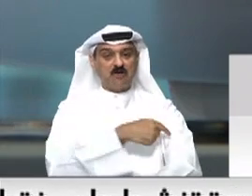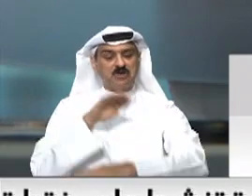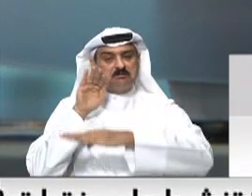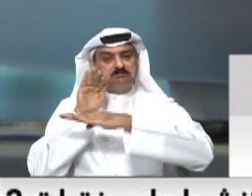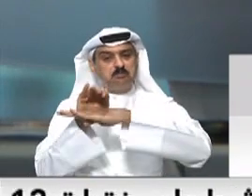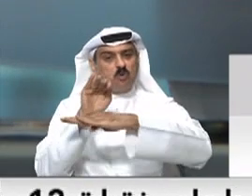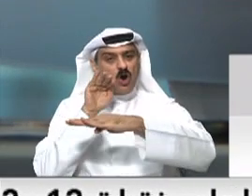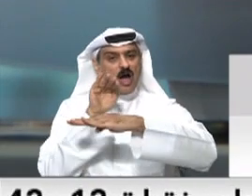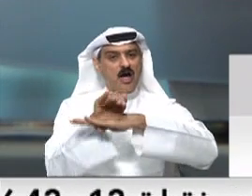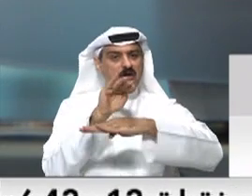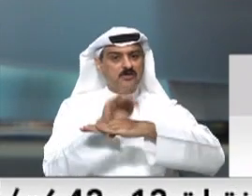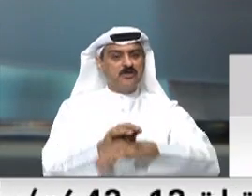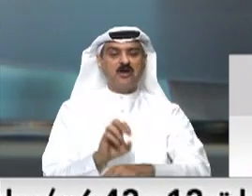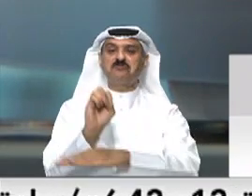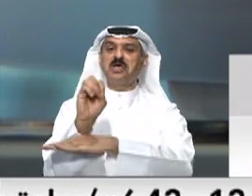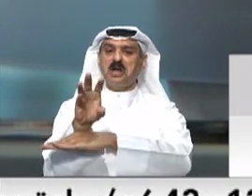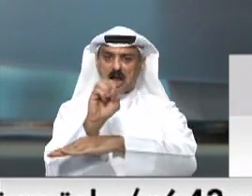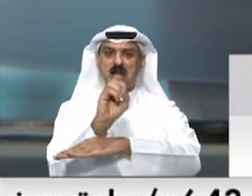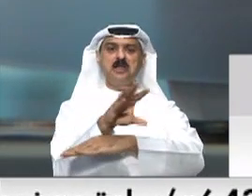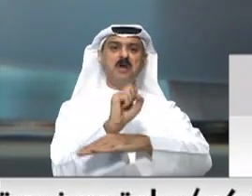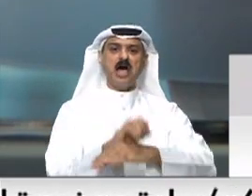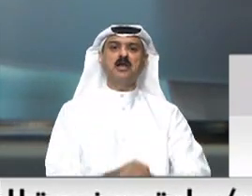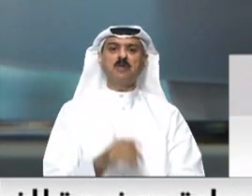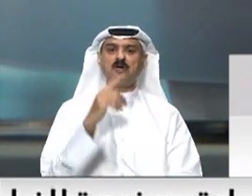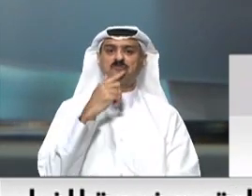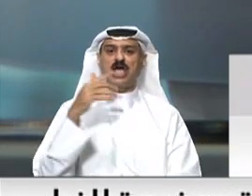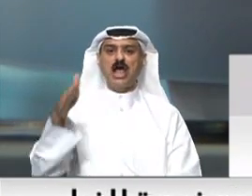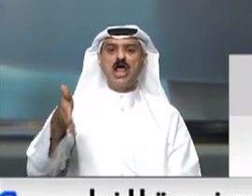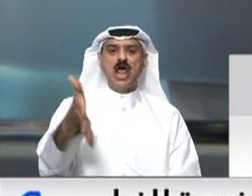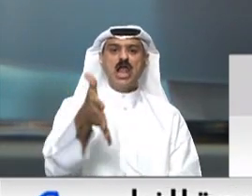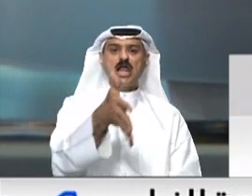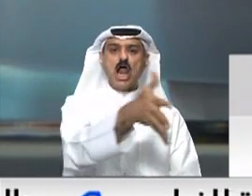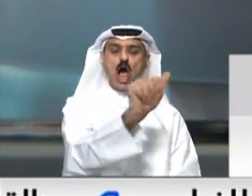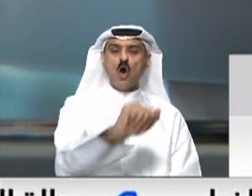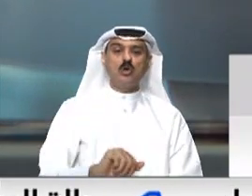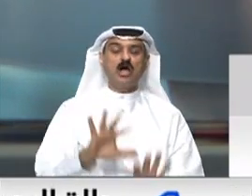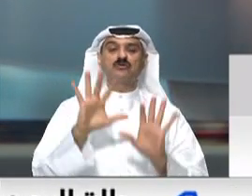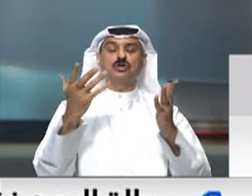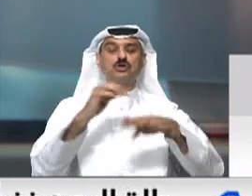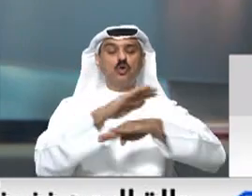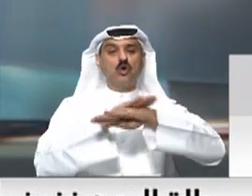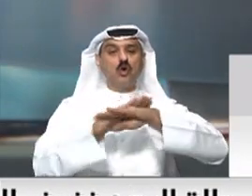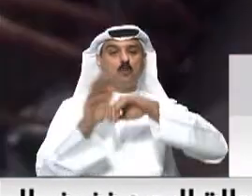الطلبة حول مخاطر المخدرات وآثار التعاطي المدمرة.